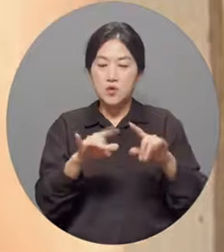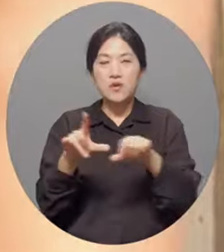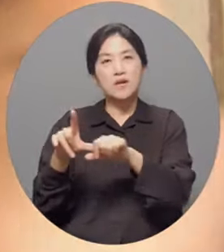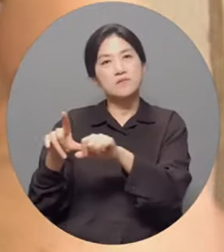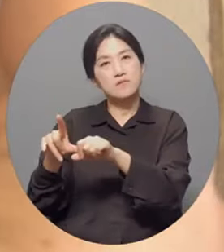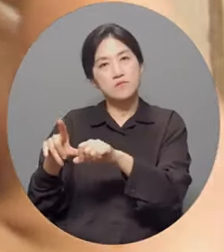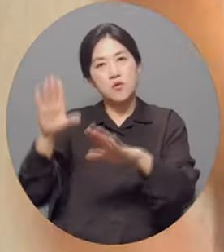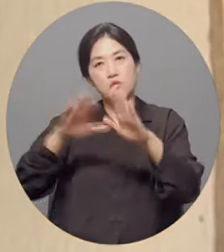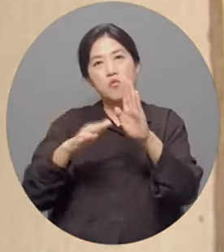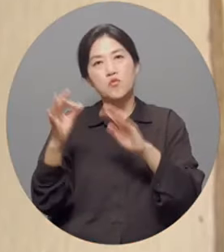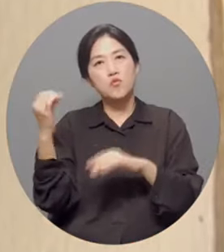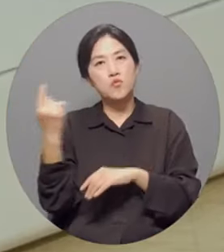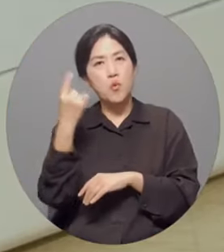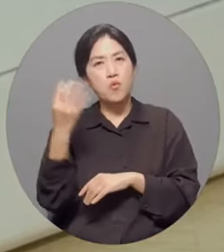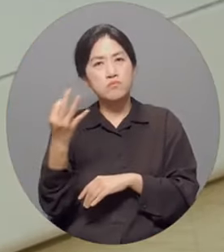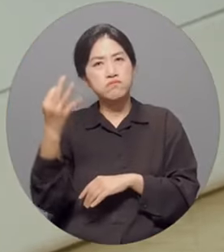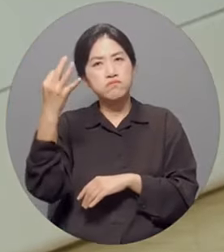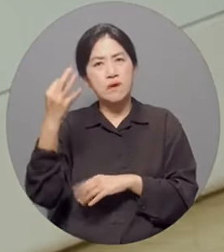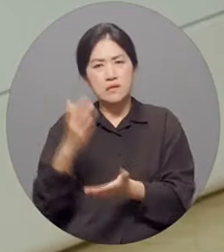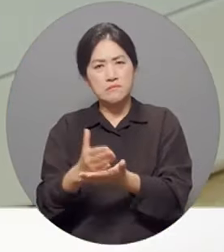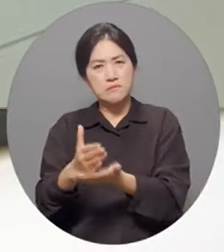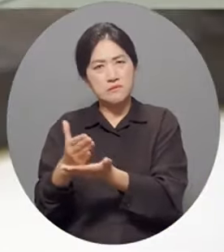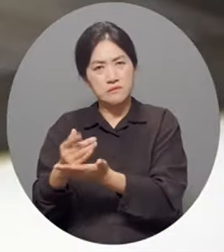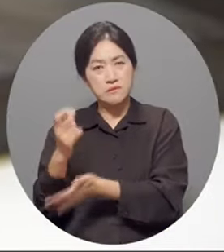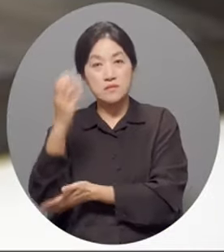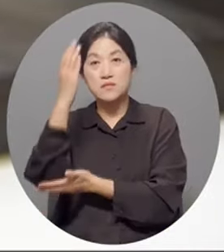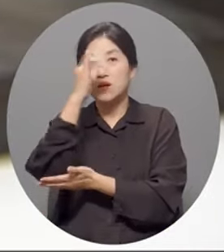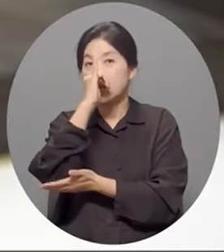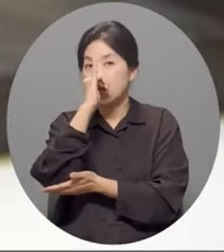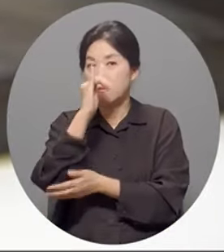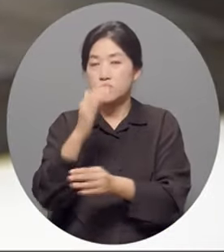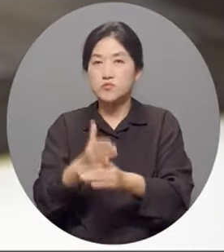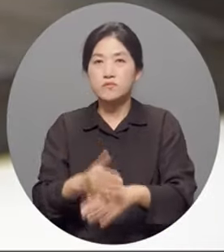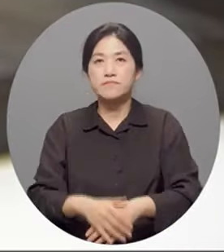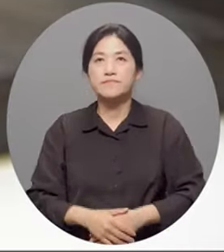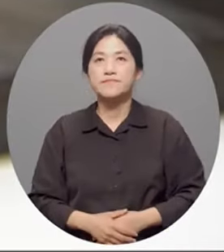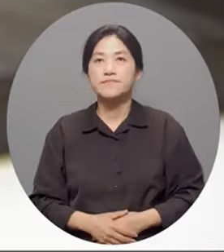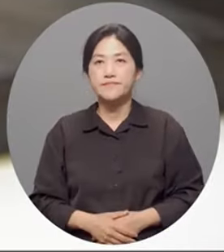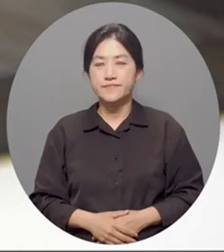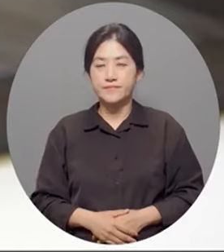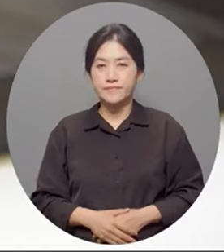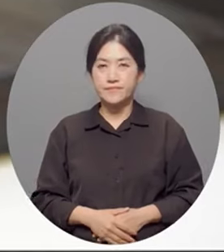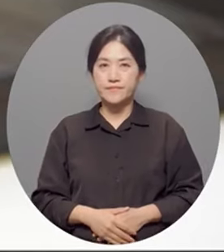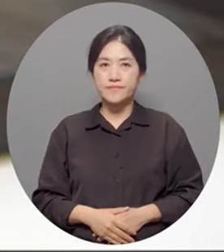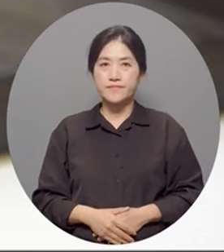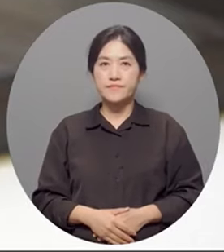등 공공요금 인상을 자제해야 한다고 강조했습니다. MBC 뉴스 정희인입니다.